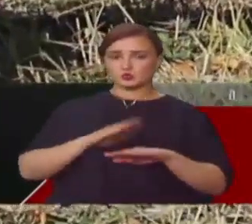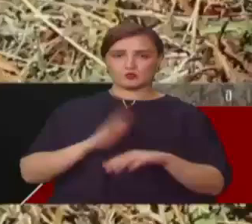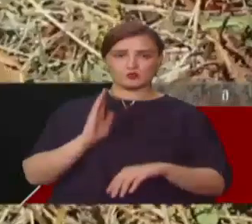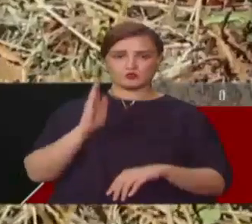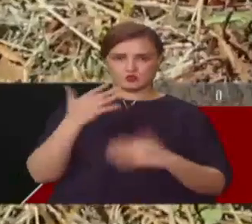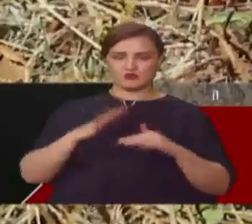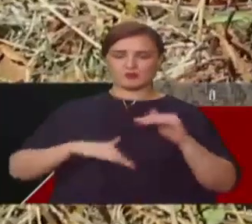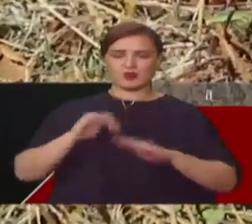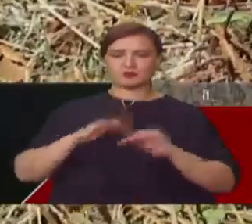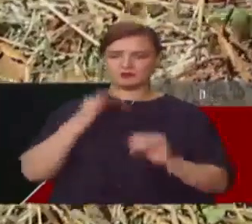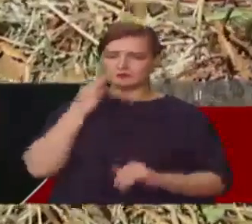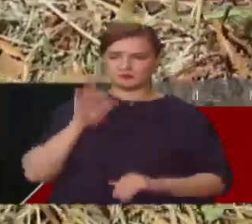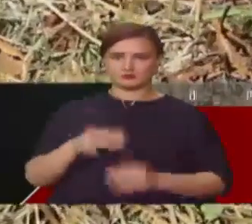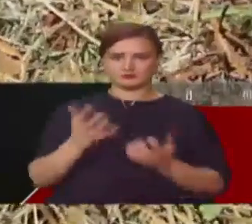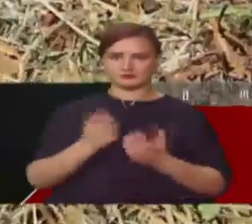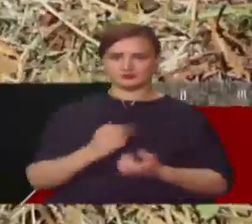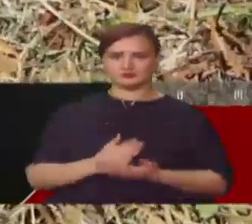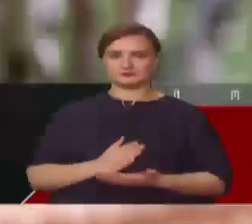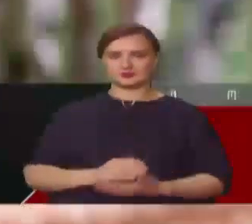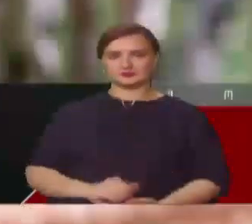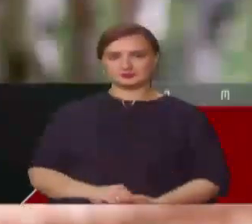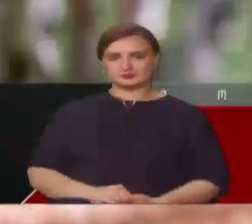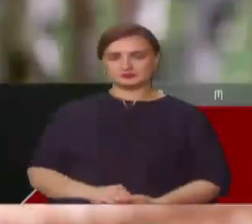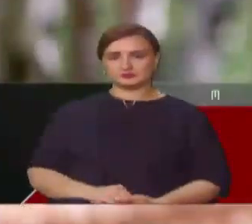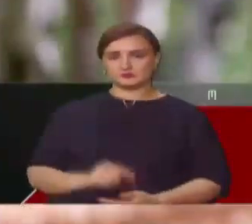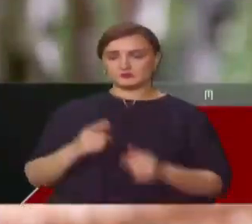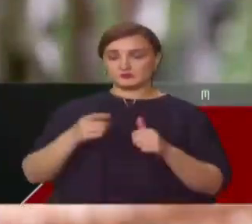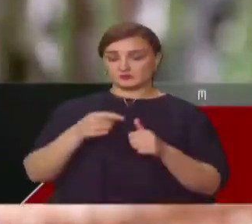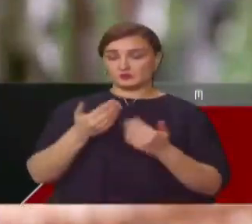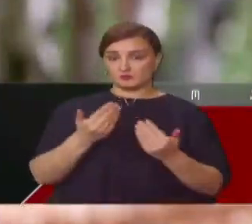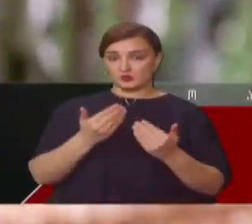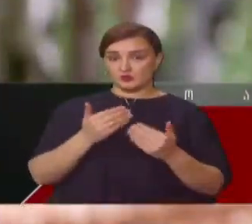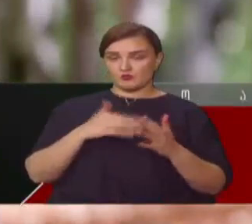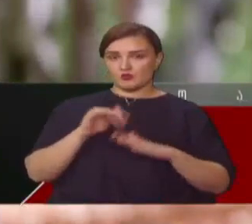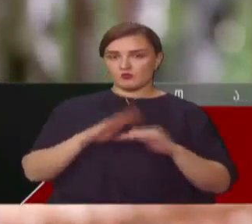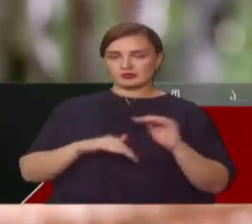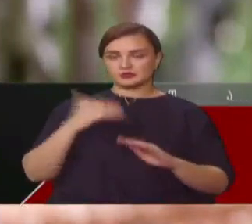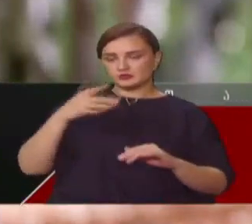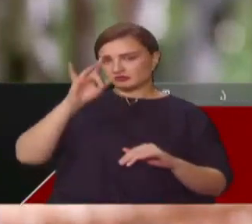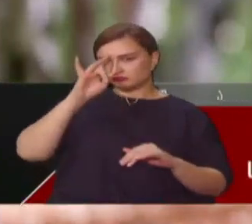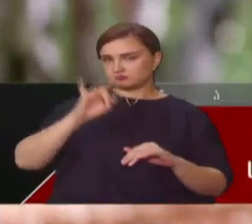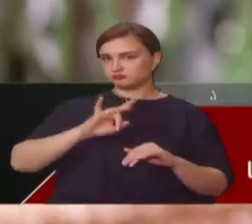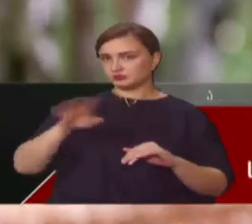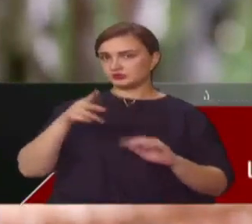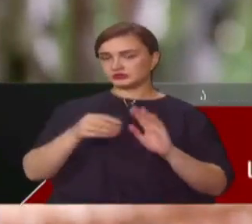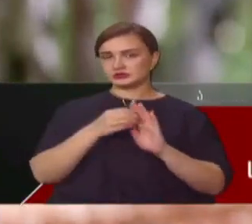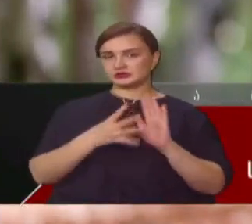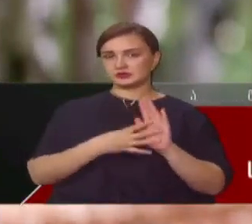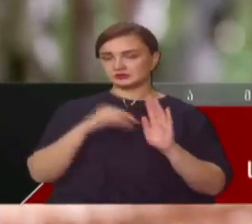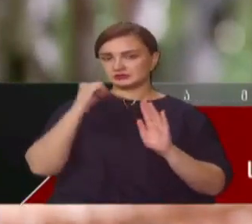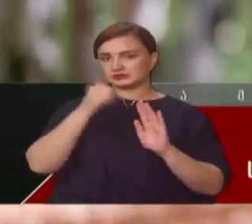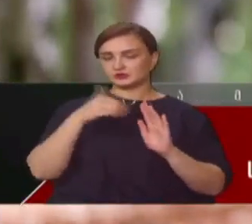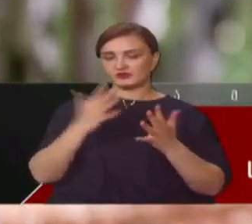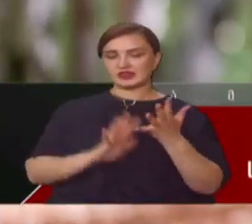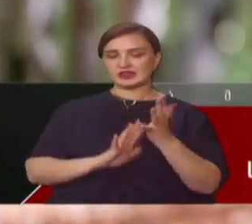საომავლოდ უკვე პრაქტიკაში შეხვდებათ. დაიწყეთ ამის პოპულარიზაცია და 2019 წლიდან დავიწყეთ ახალგაზრდა სპეციალისტთა ტყის